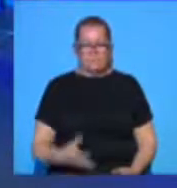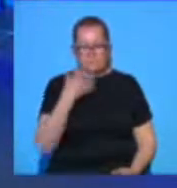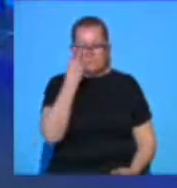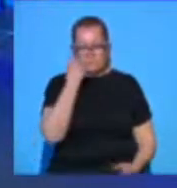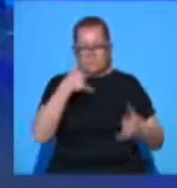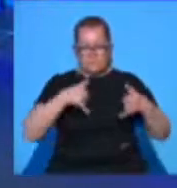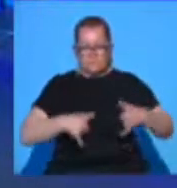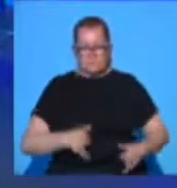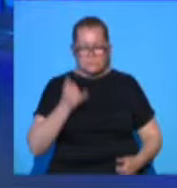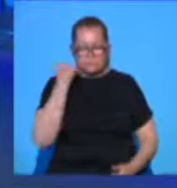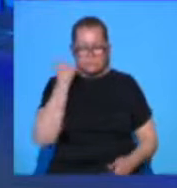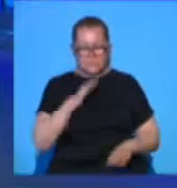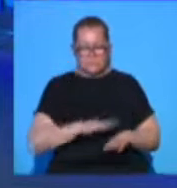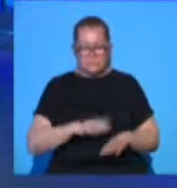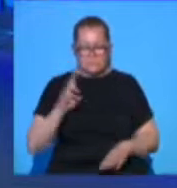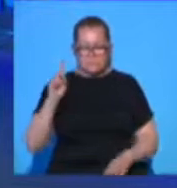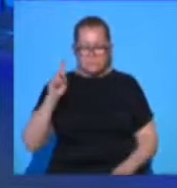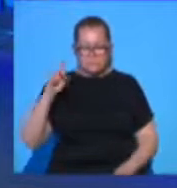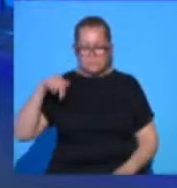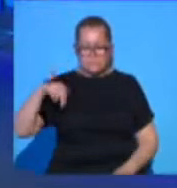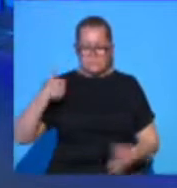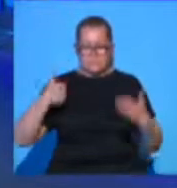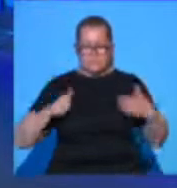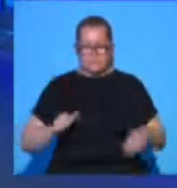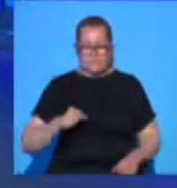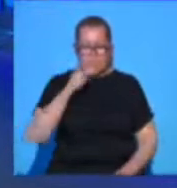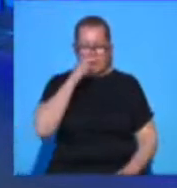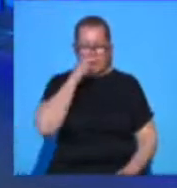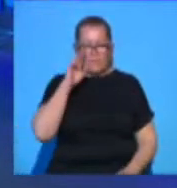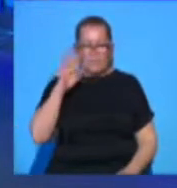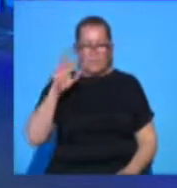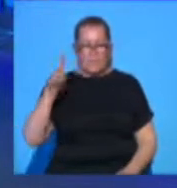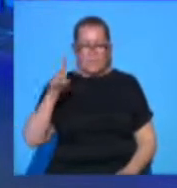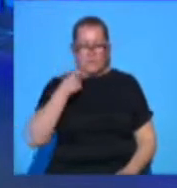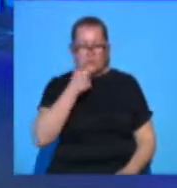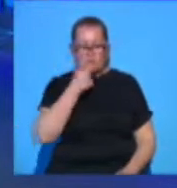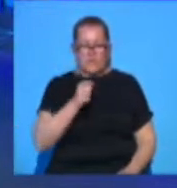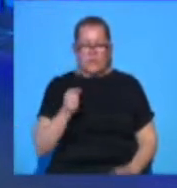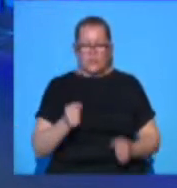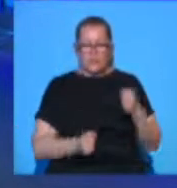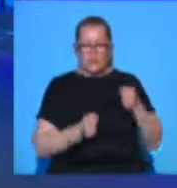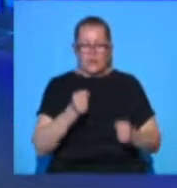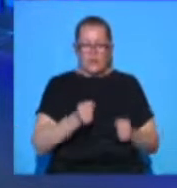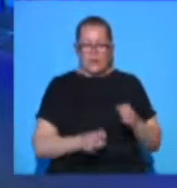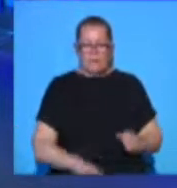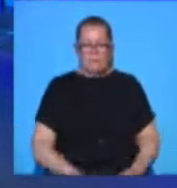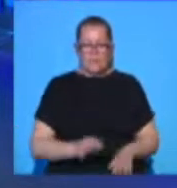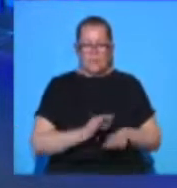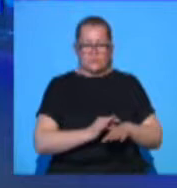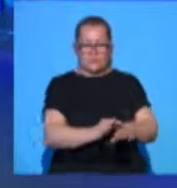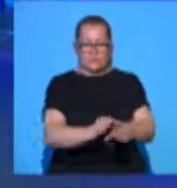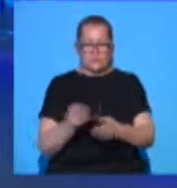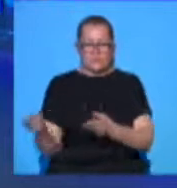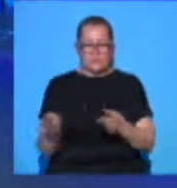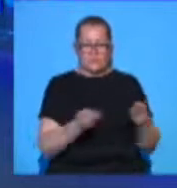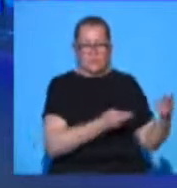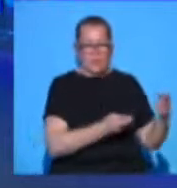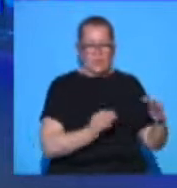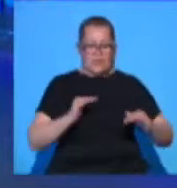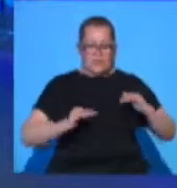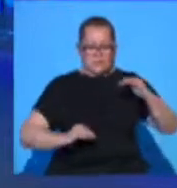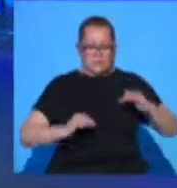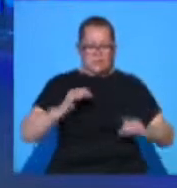Tragedie în această dimineață pe DN6 în Mehedinți. Un bărbat de 51 de ani, șoferul unui autoturism care însoțea un